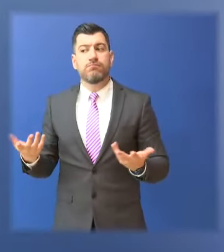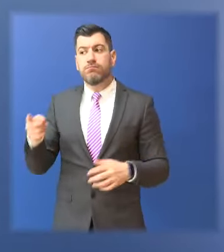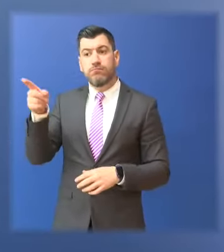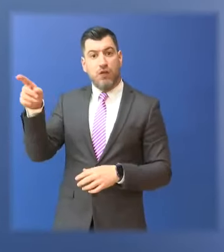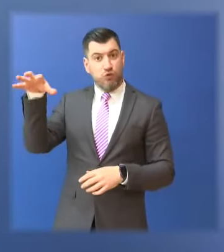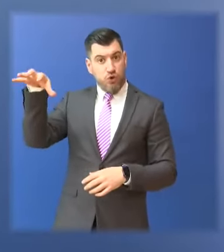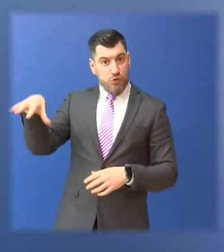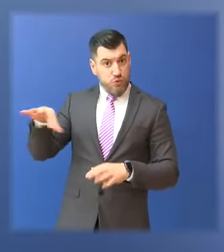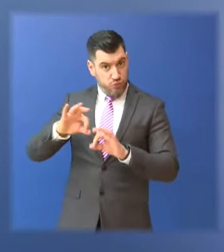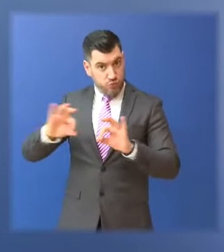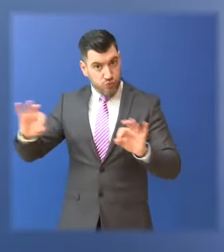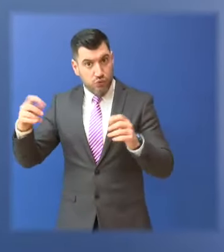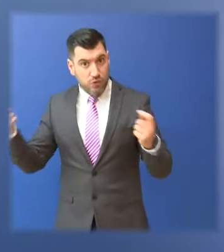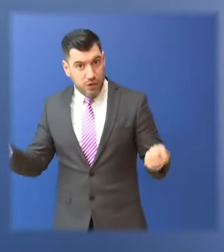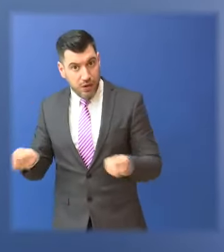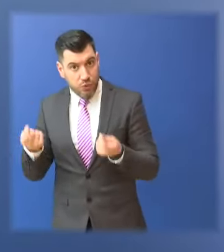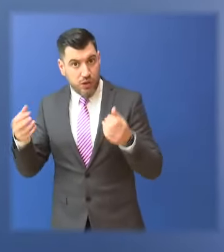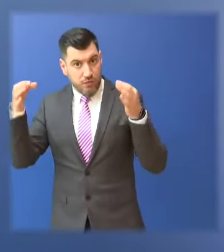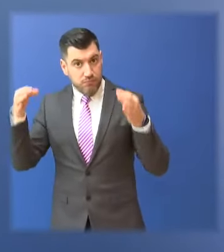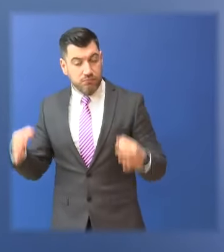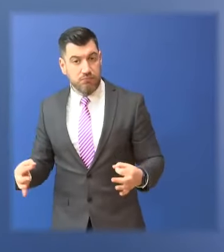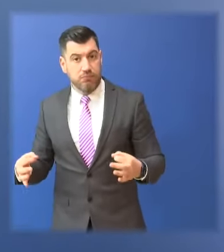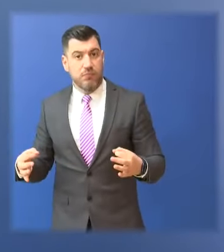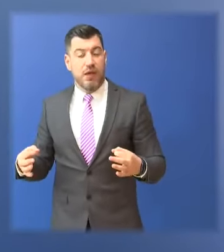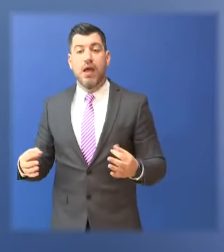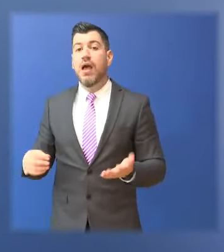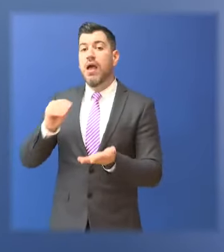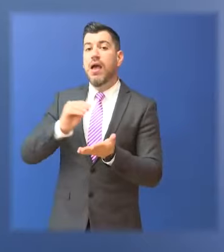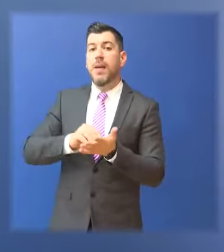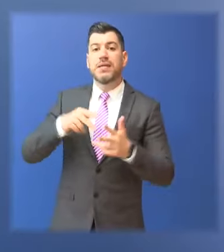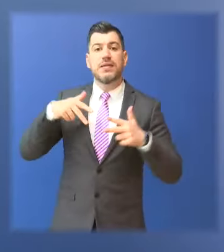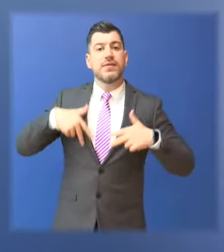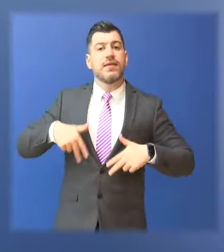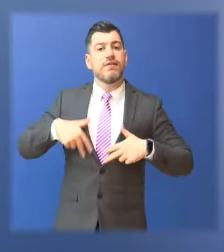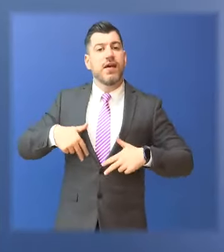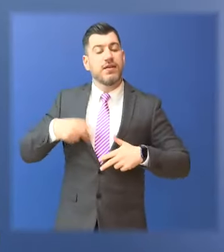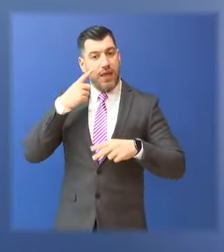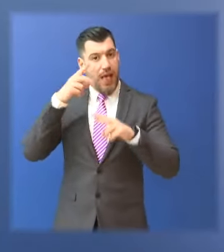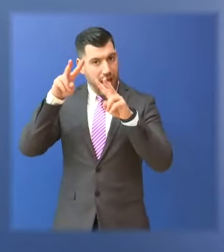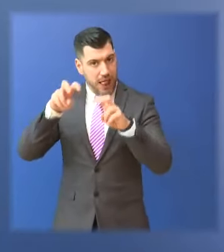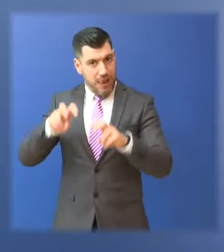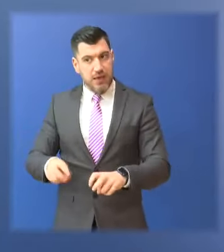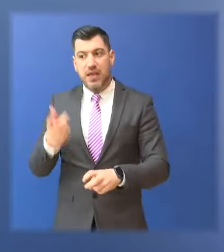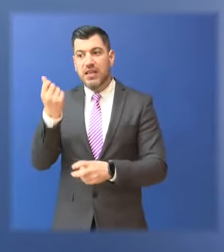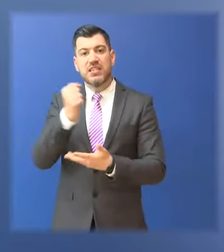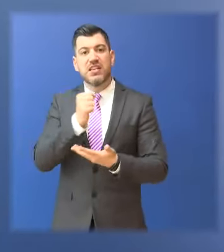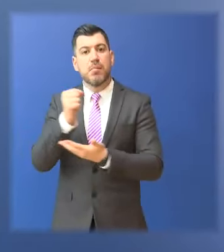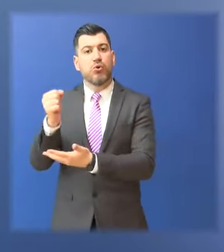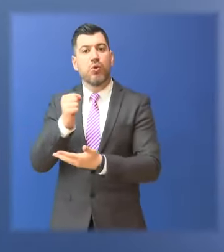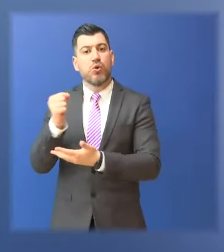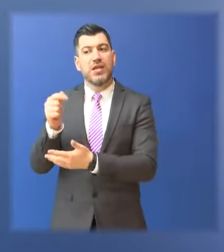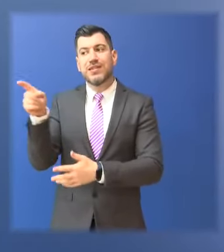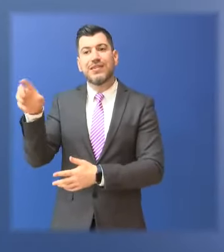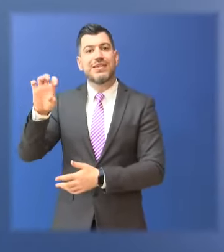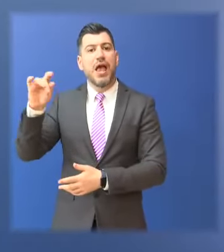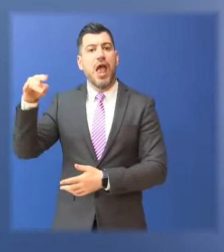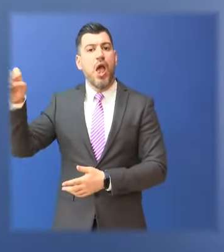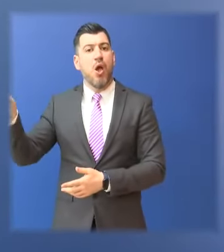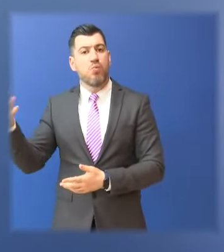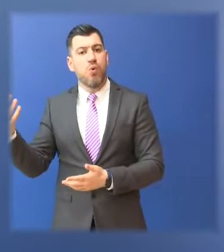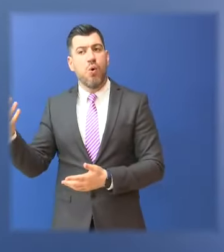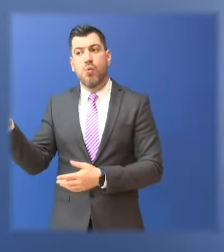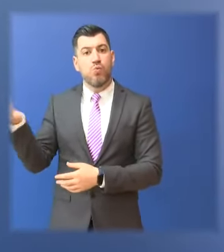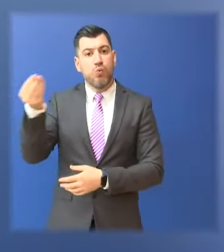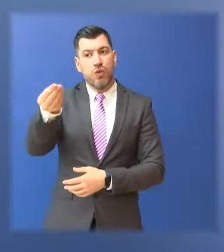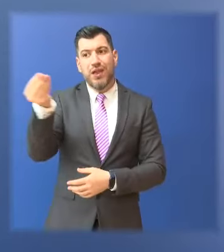αν επίσης ελέγχει η κυβέρνηση και τις χρηματοδοτήσεις που κάνει η ΕΠΟ, όπως για παράδειγμα προηγούμενων ημερών από το Υπουργείο Αθλητισμού στις